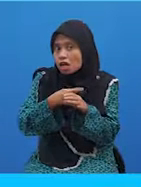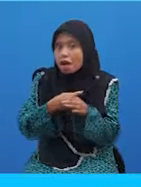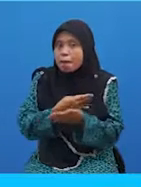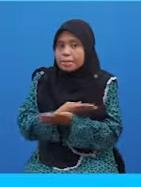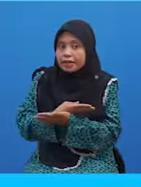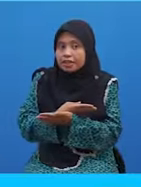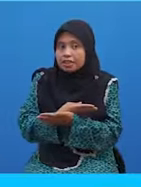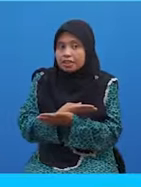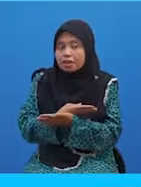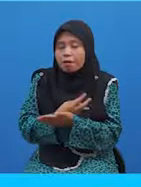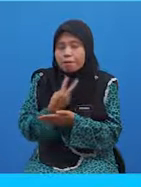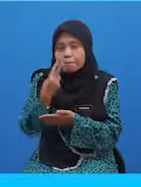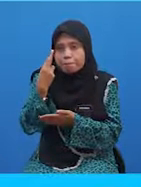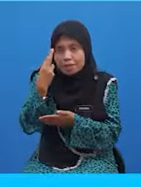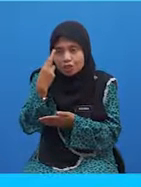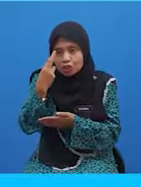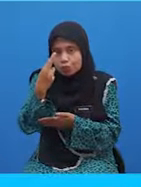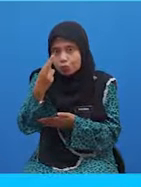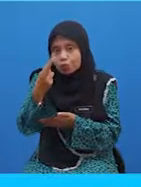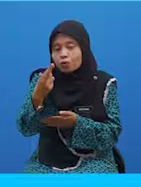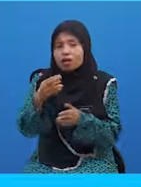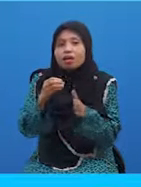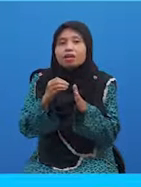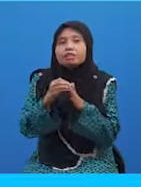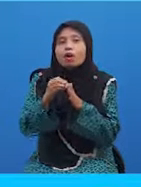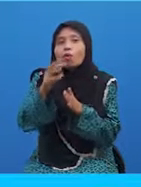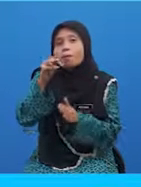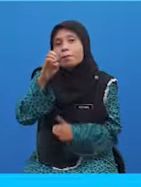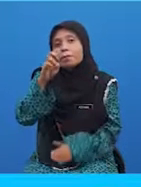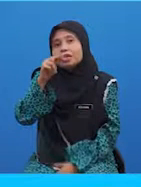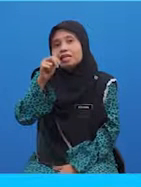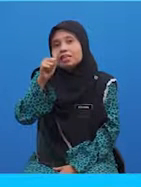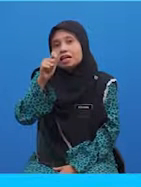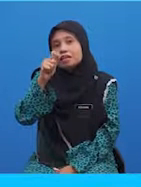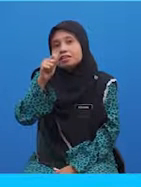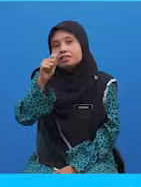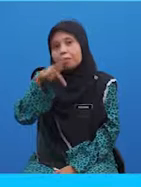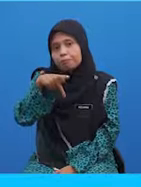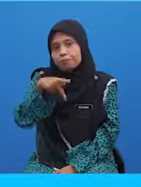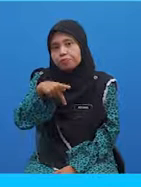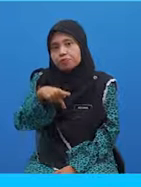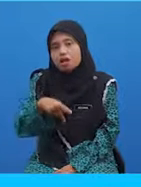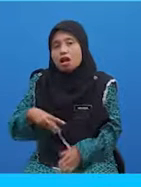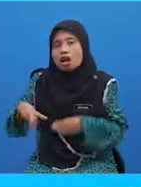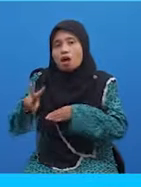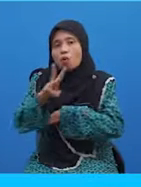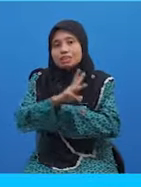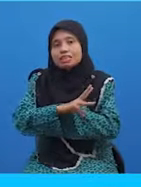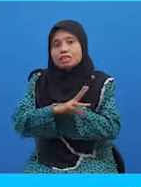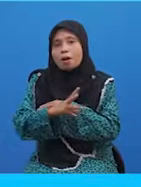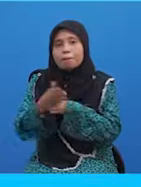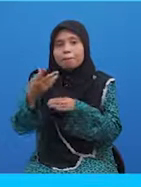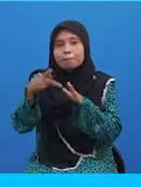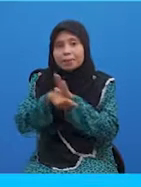sepatutnya merenung atau menatap muka. Contoh lain, kawasan pendalaman,